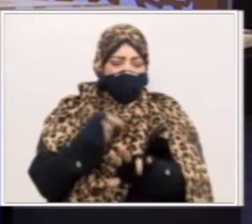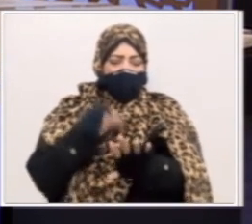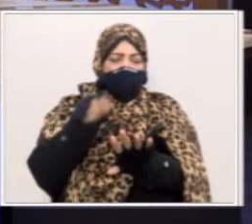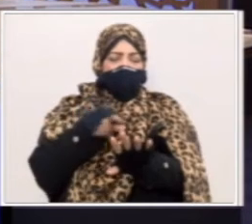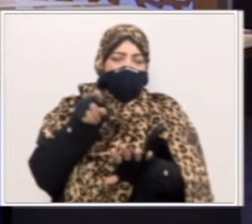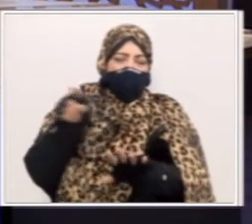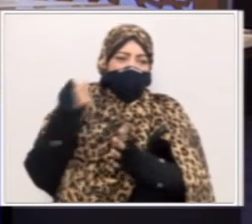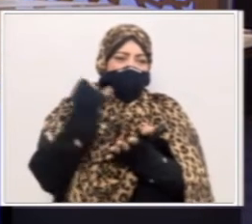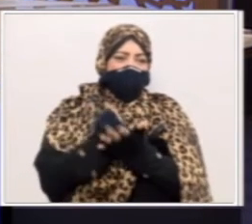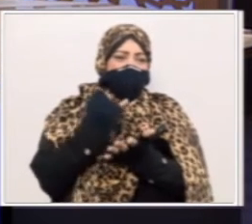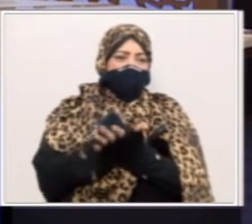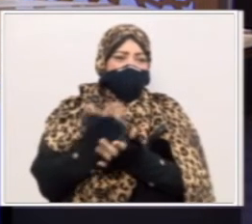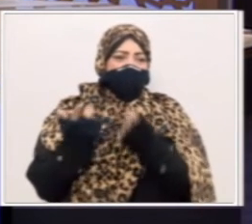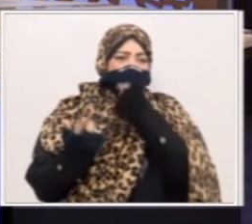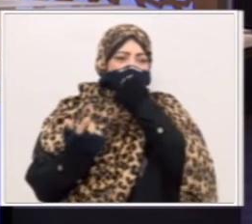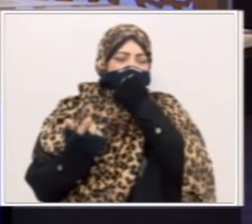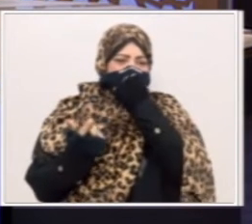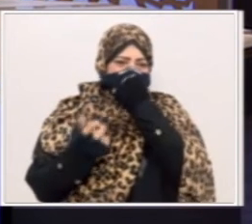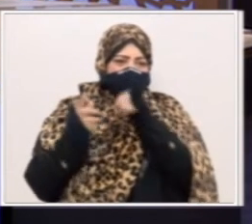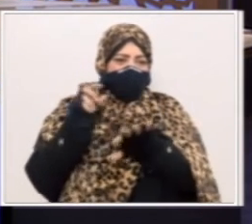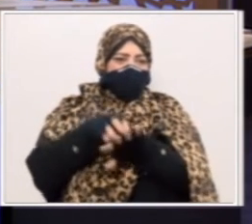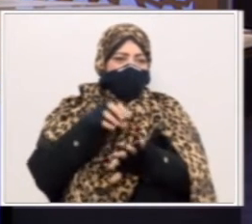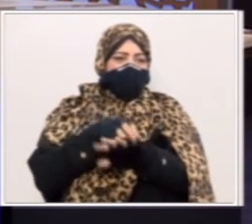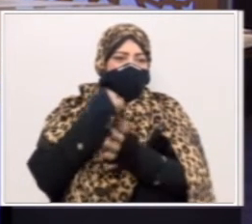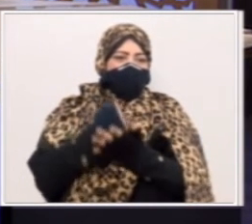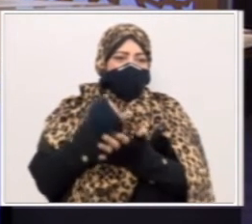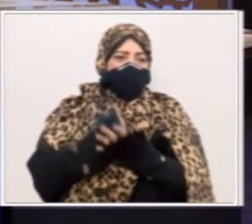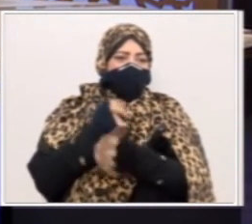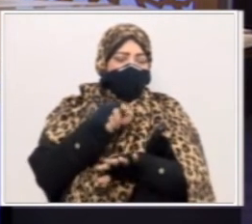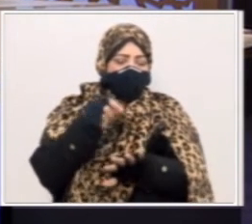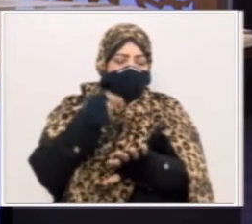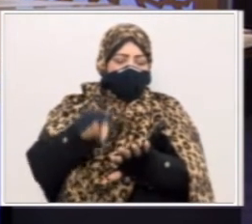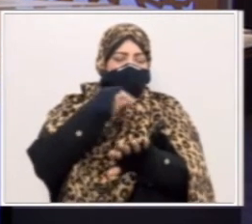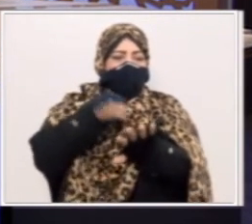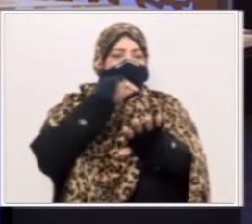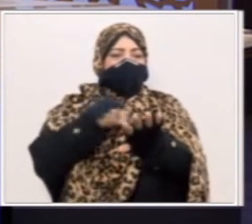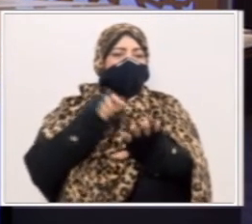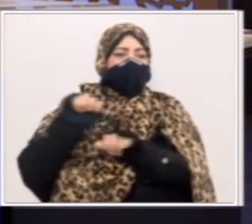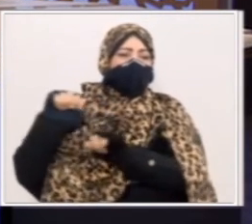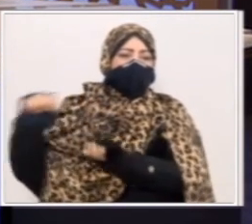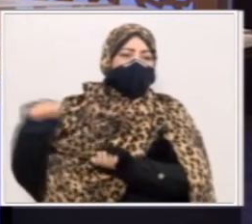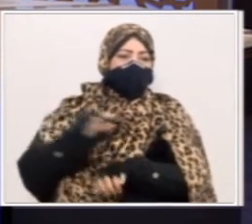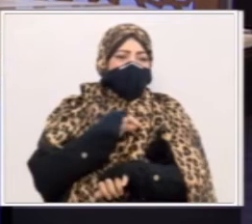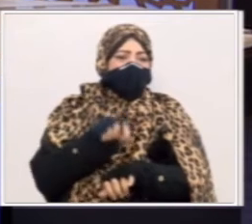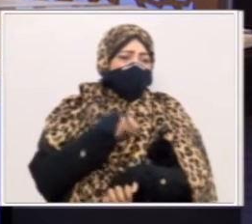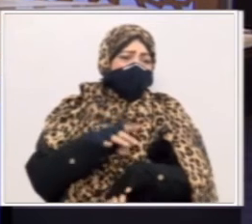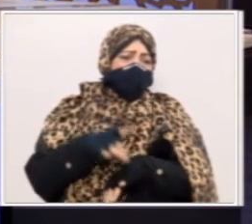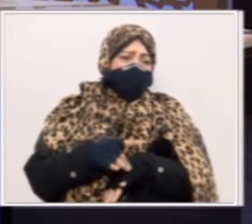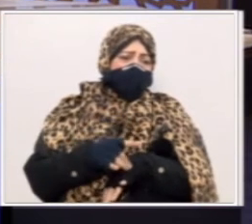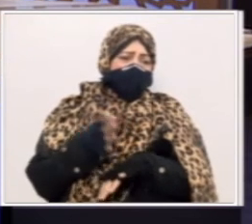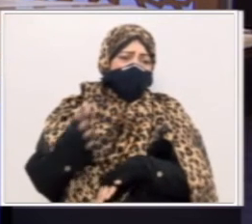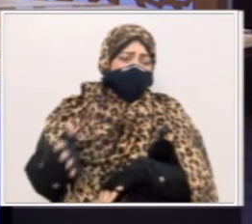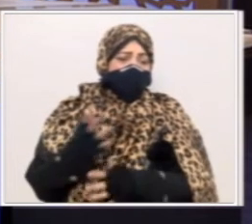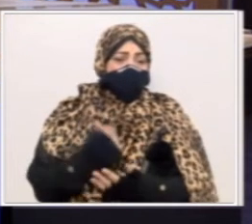يمارس المهنة هذه كان يحجم الإنسان، ثم ما عندهمش كما كانش عندهم الطيص هذه والطاسات اللي يندروا فيه نحن زي